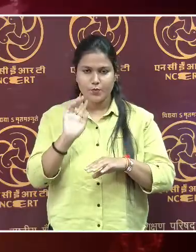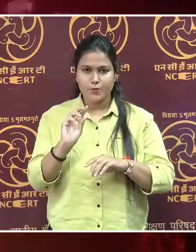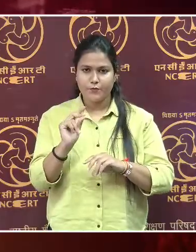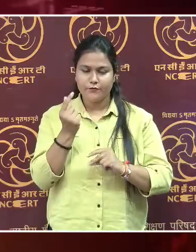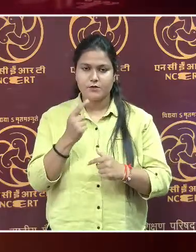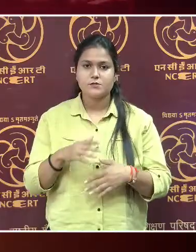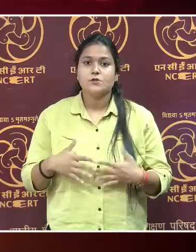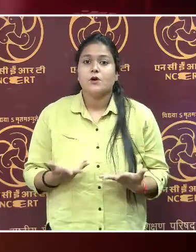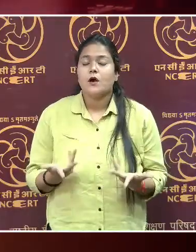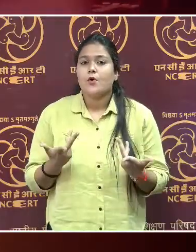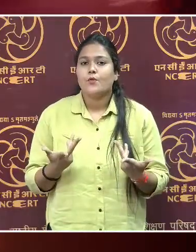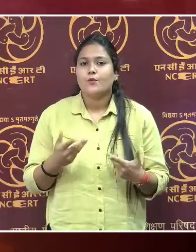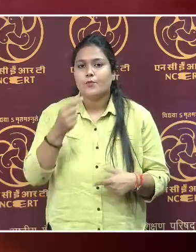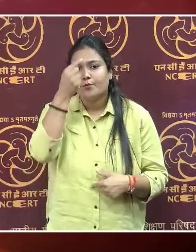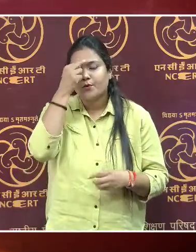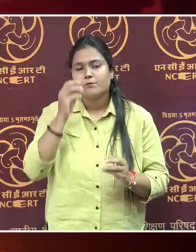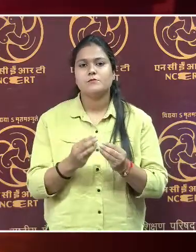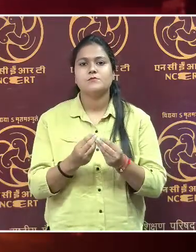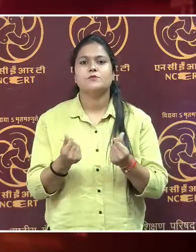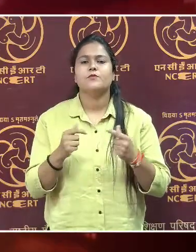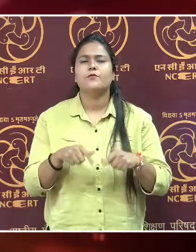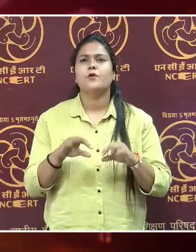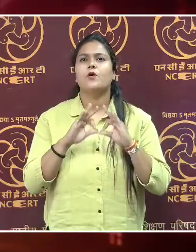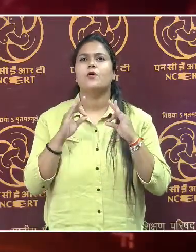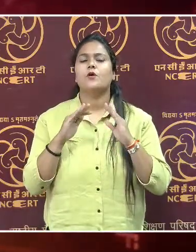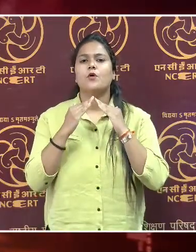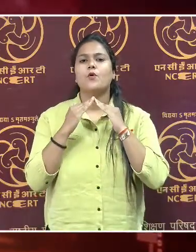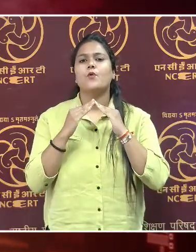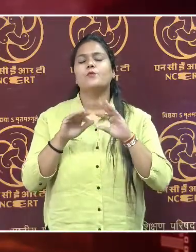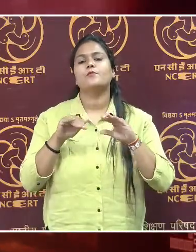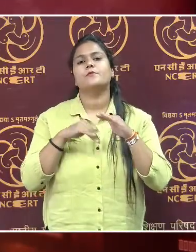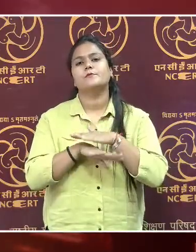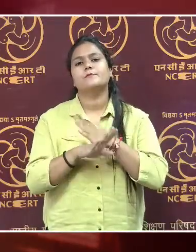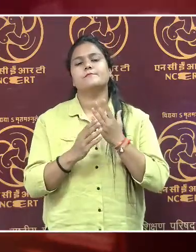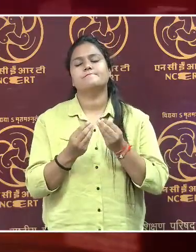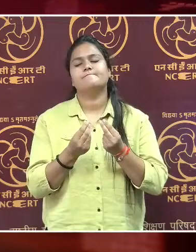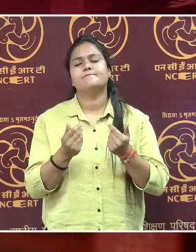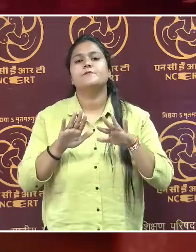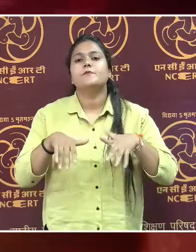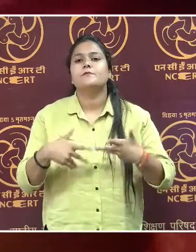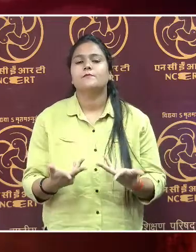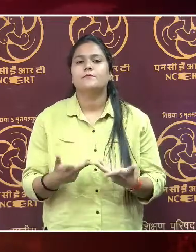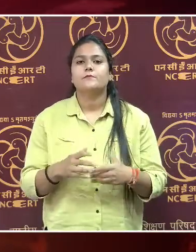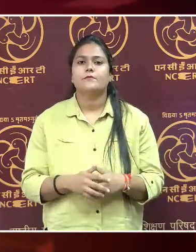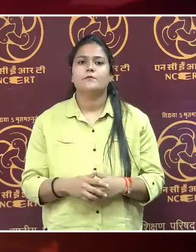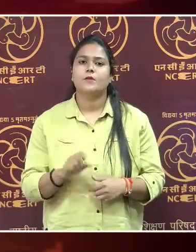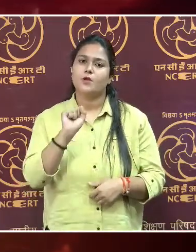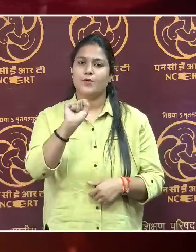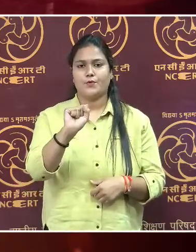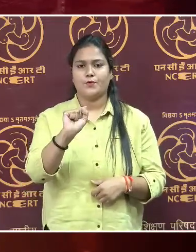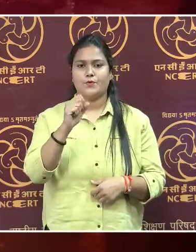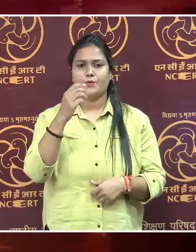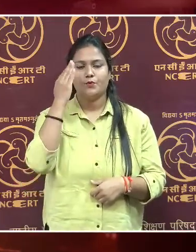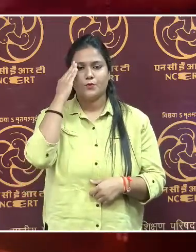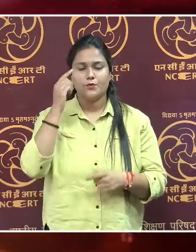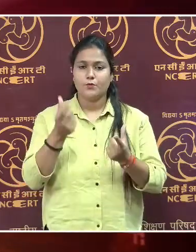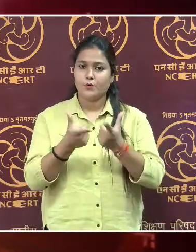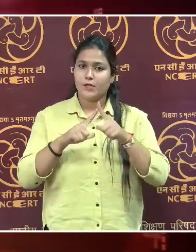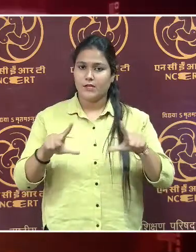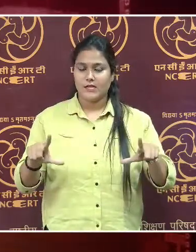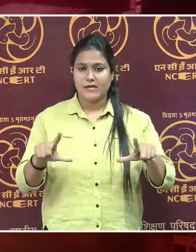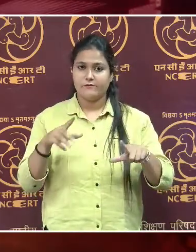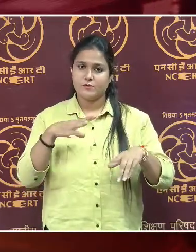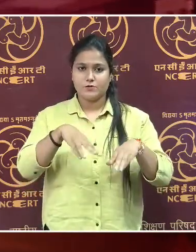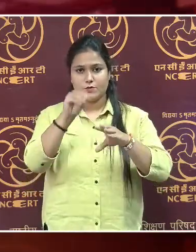क्या इंटरवेंशन वो अपने घर से ही कर सकते हैं। अब भाषा तो एक ऐसी चीज़ है जो आप सुन करके सीख रहे हो और आपके परिवेश में